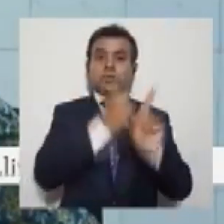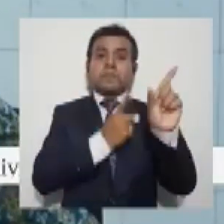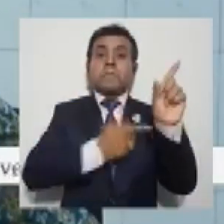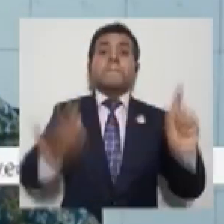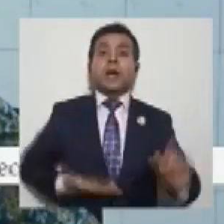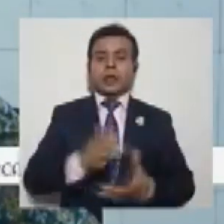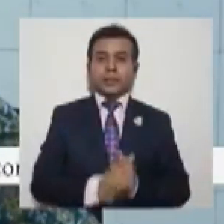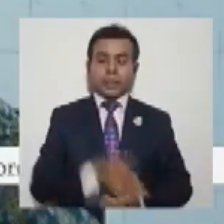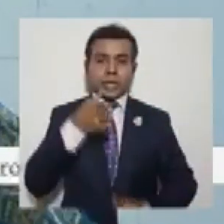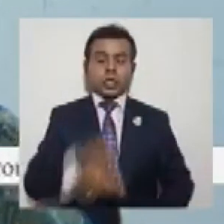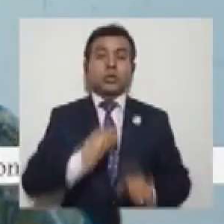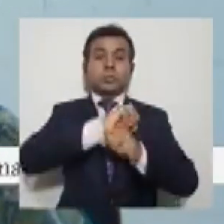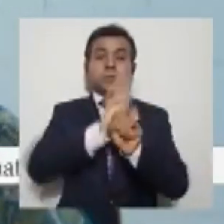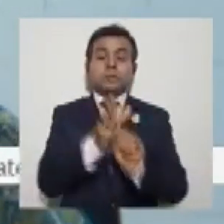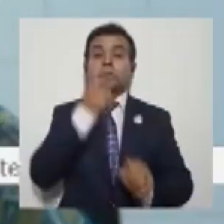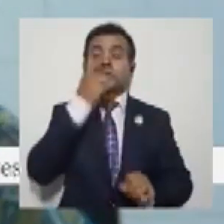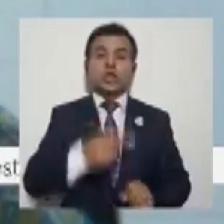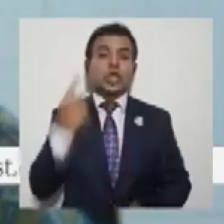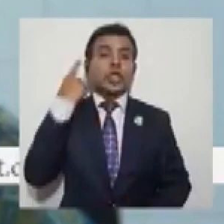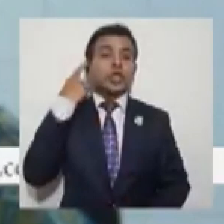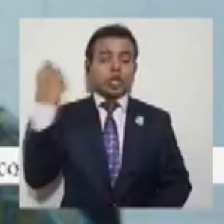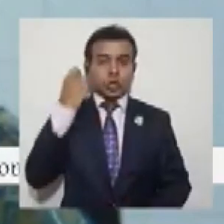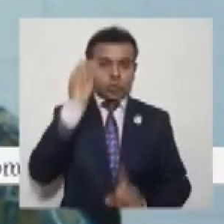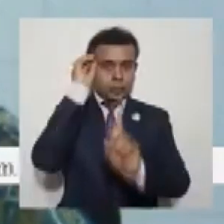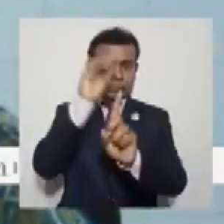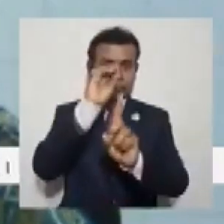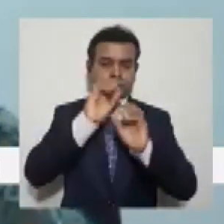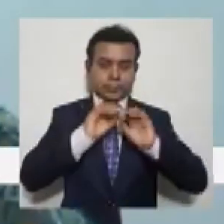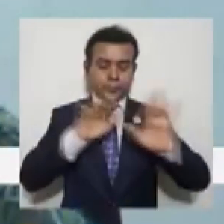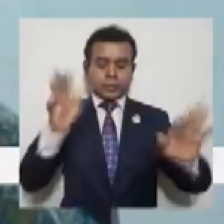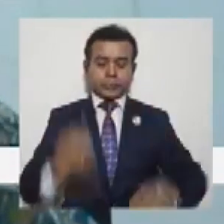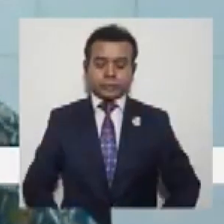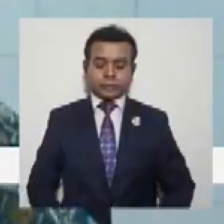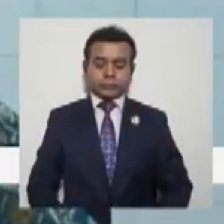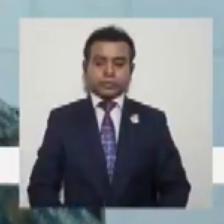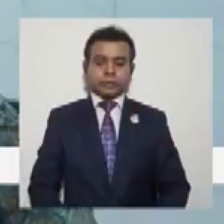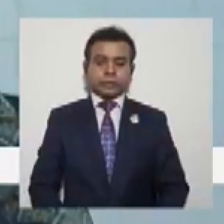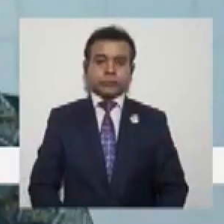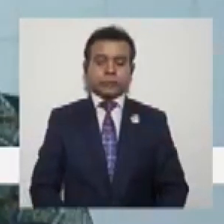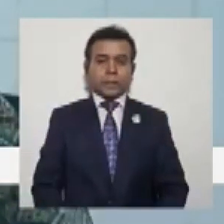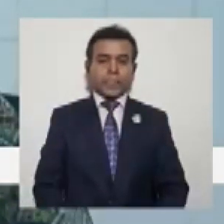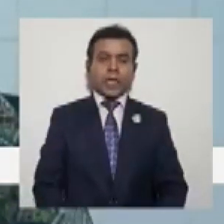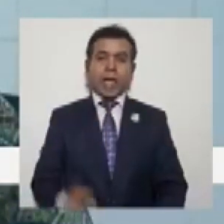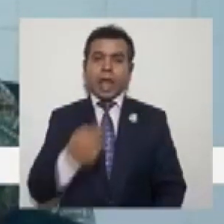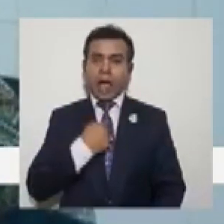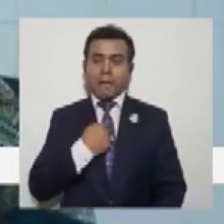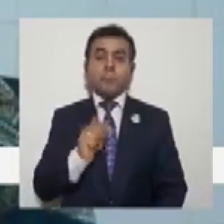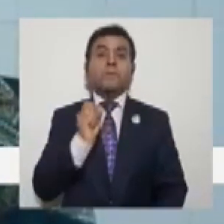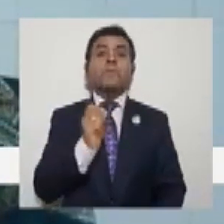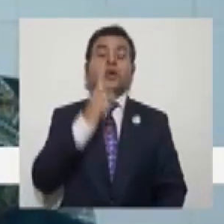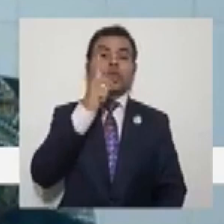হয়েছিল। আমাদের গতকাল নমুনা সংগৃহীত হয়েছিল 3128টি, যা গতকালের